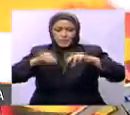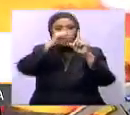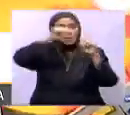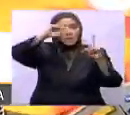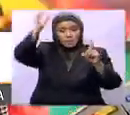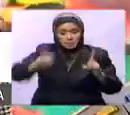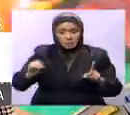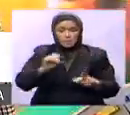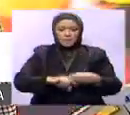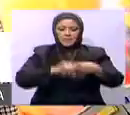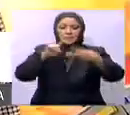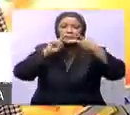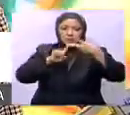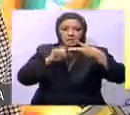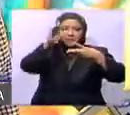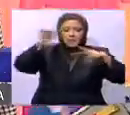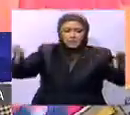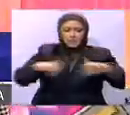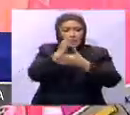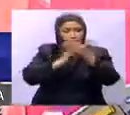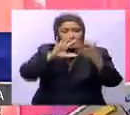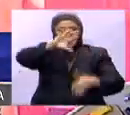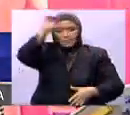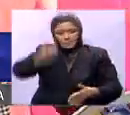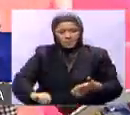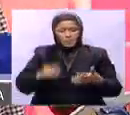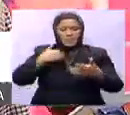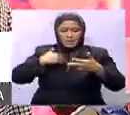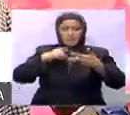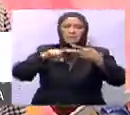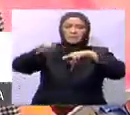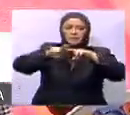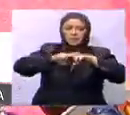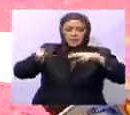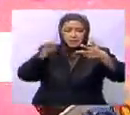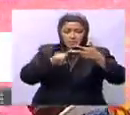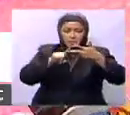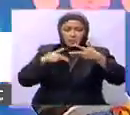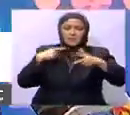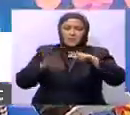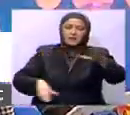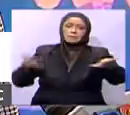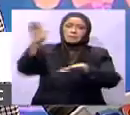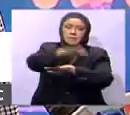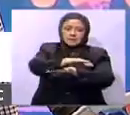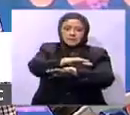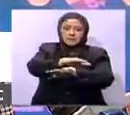akan dibuat sebanyak 50%, dan kita ada train yang ketiga yang kita akan swap out lah, kata orang, ya,